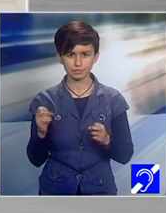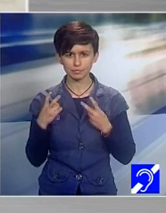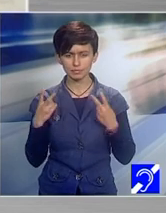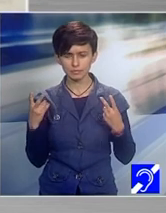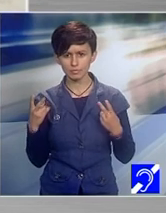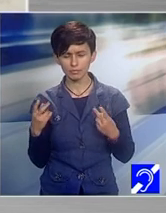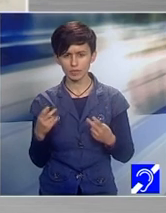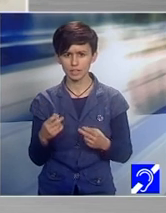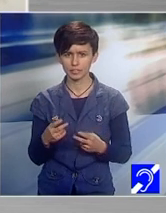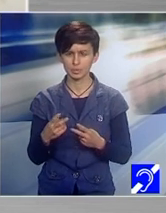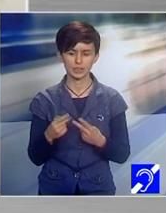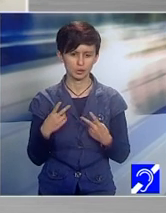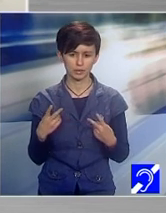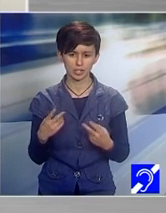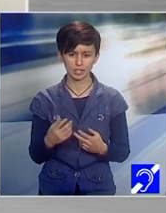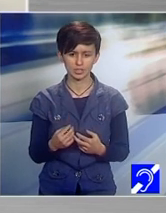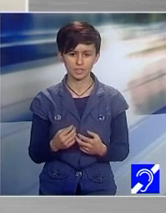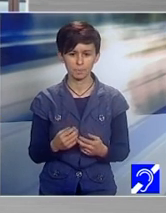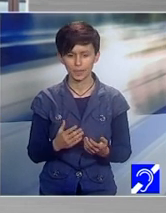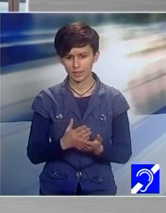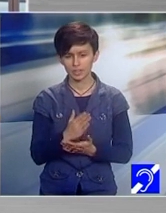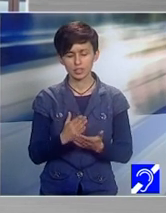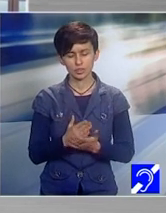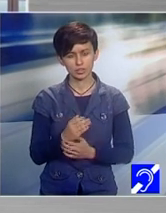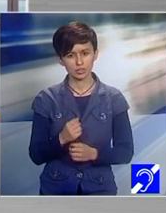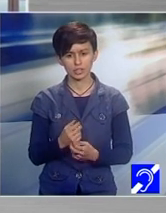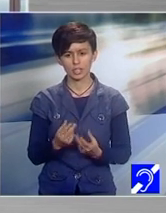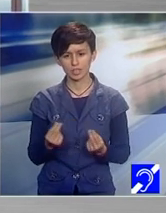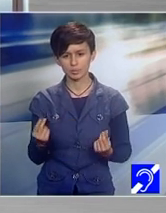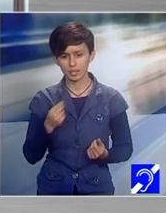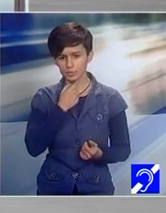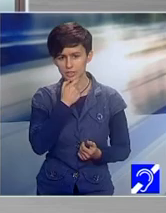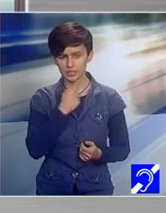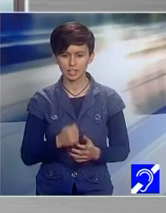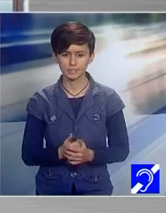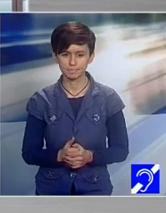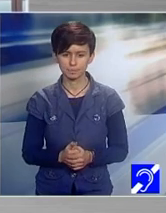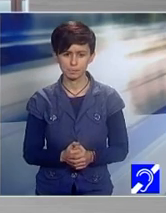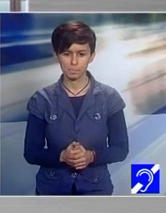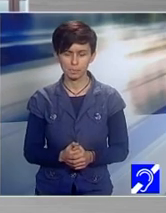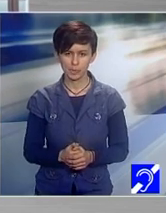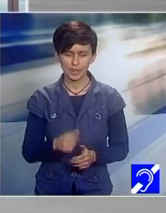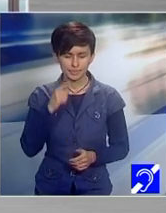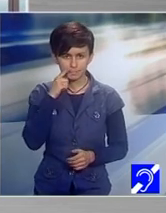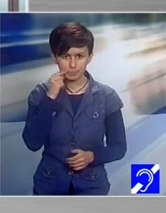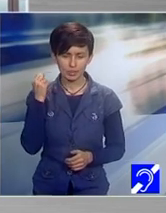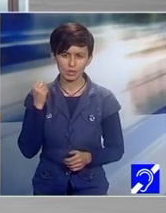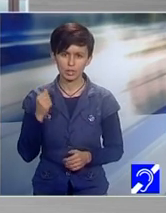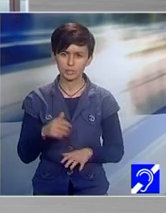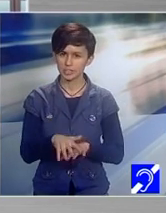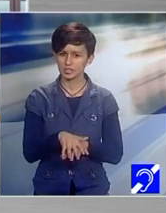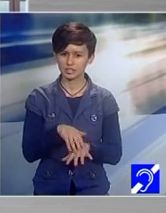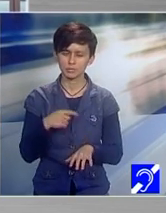evenimente de anvergură, ci în mod permanent, an de an, în așa fel încât oamenii să ne simtă cât